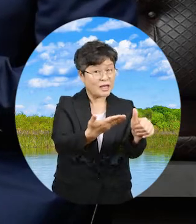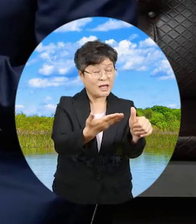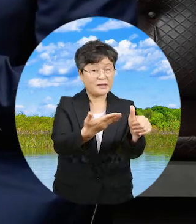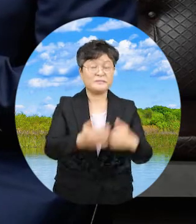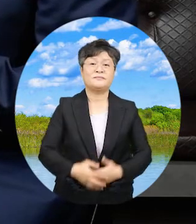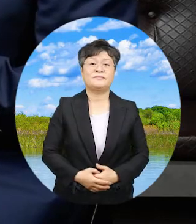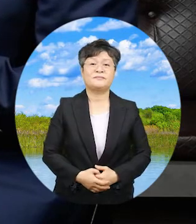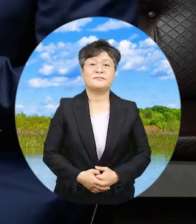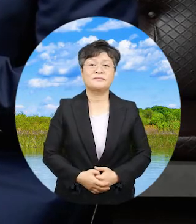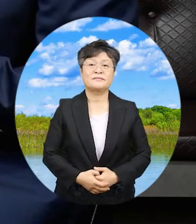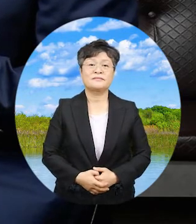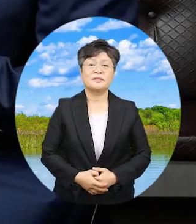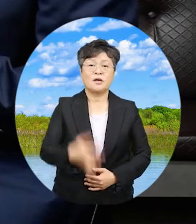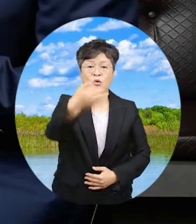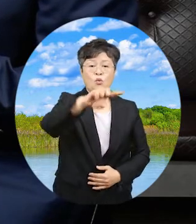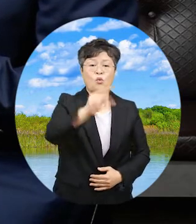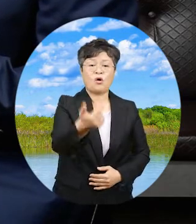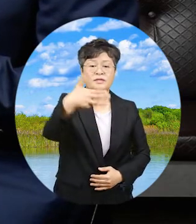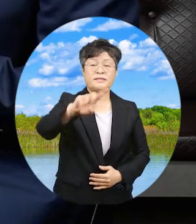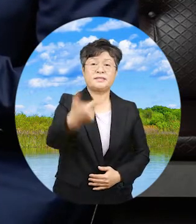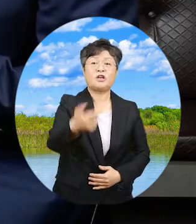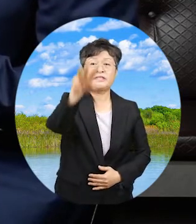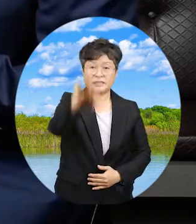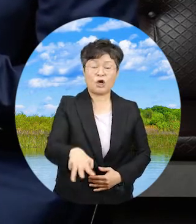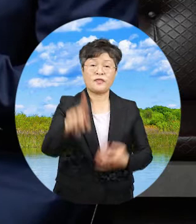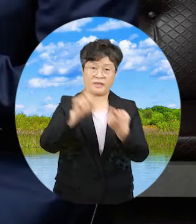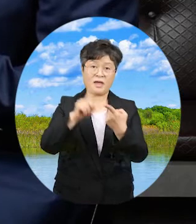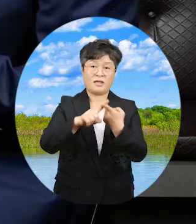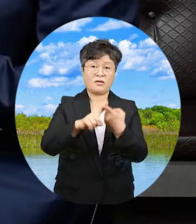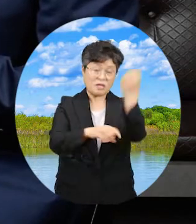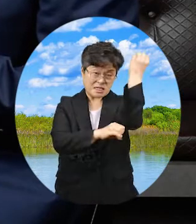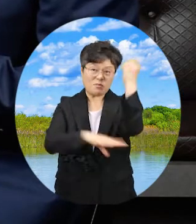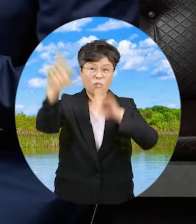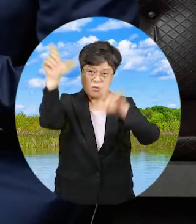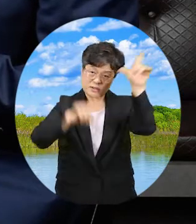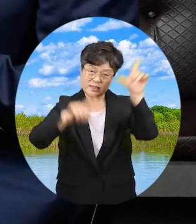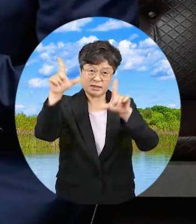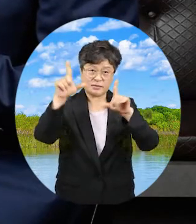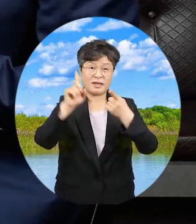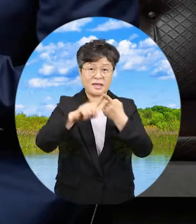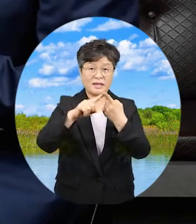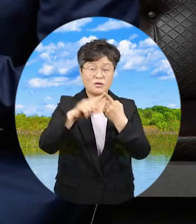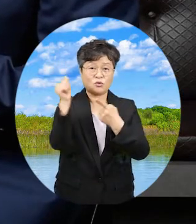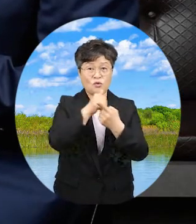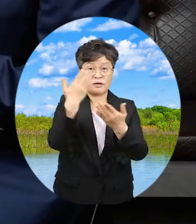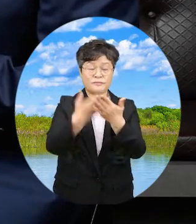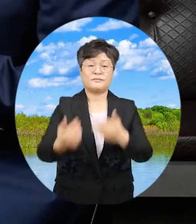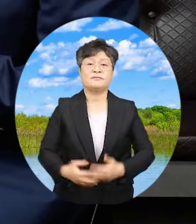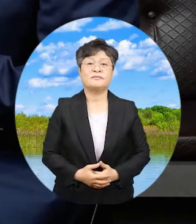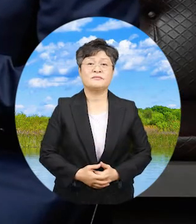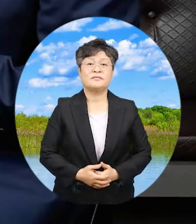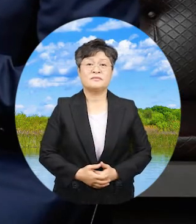경우에도 상류에 원천 저수지가 있고 지금 이제 호수공원으로 바뀌었지만 바로 또 위에 이제 신대 저수지가